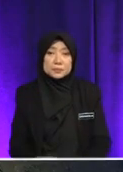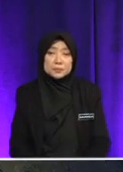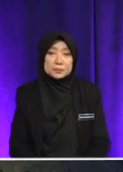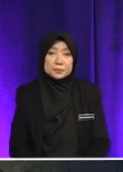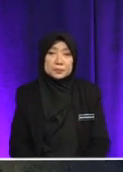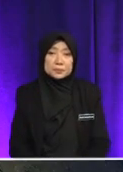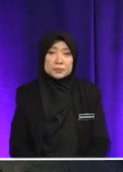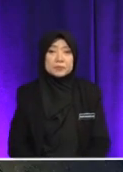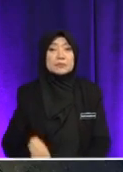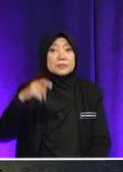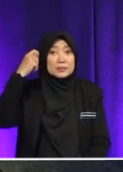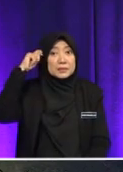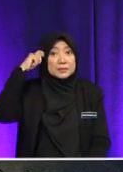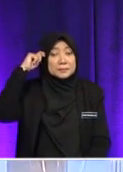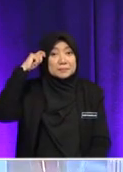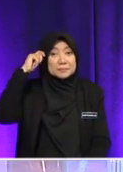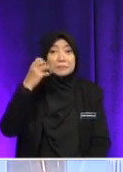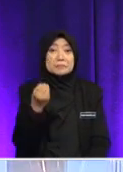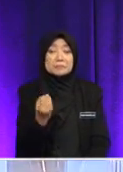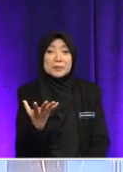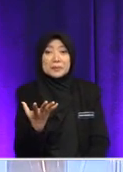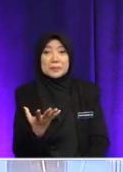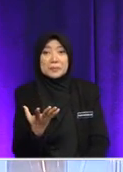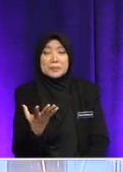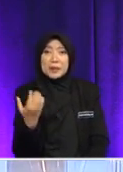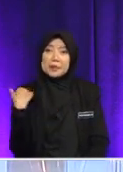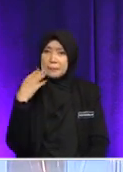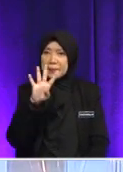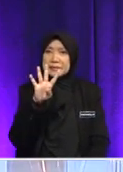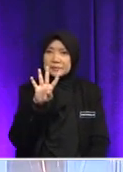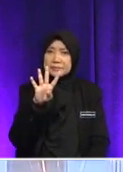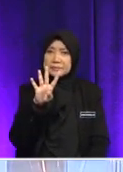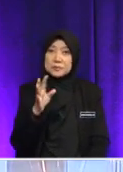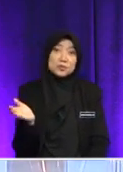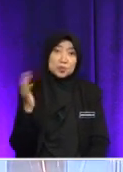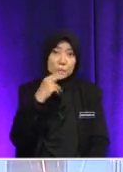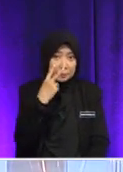mirror ada empat jenis Oke